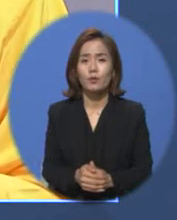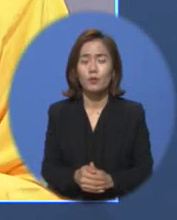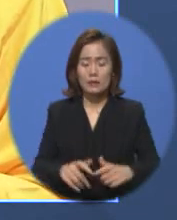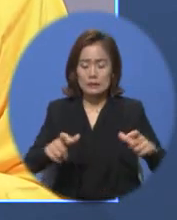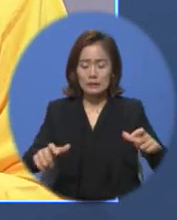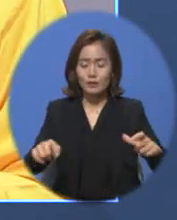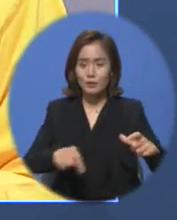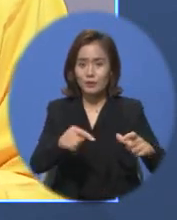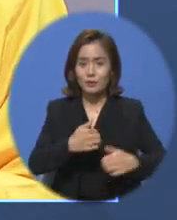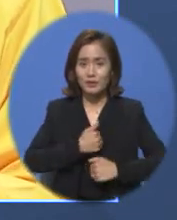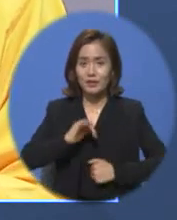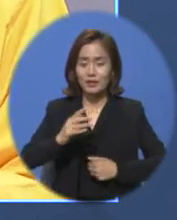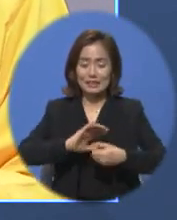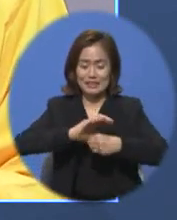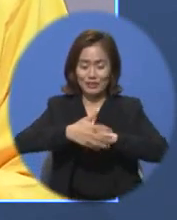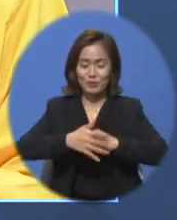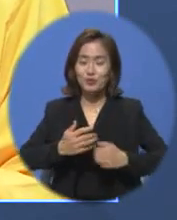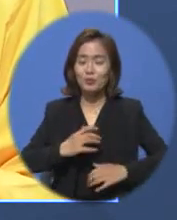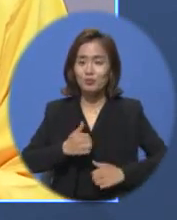보호해야한다고믿습니다 .